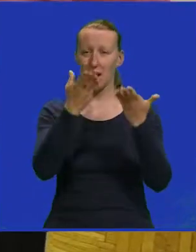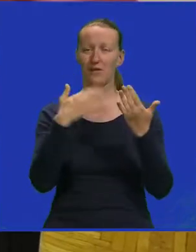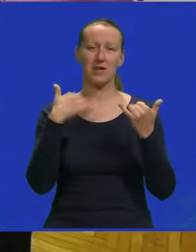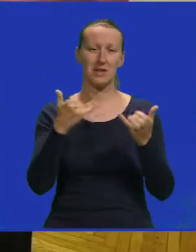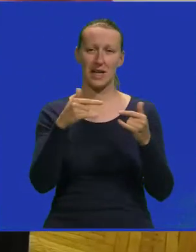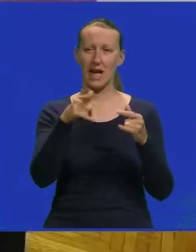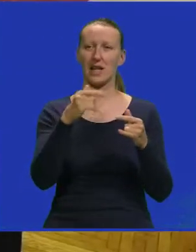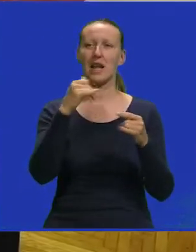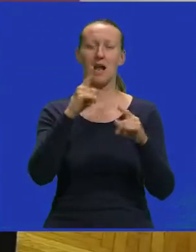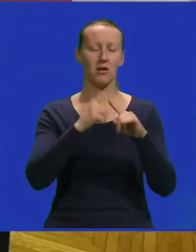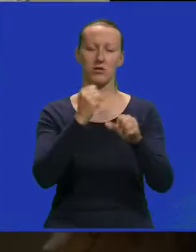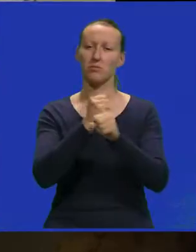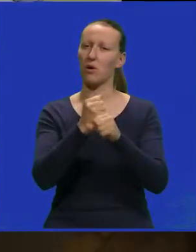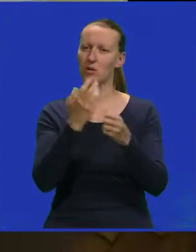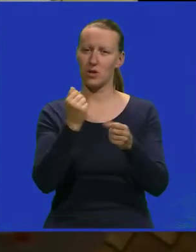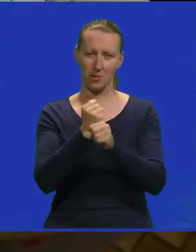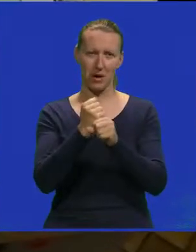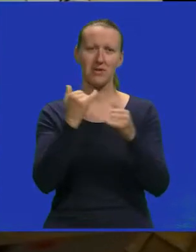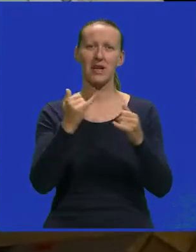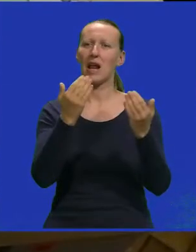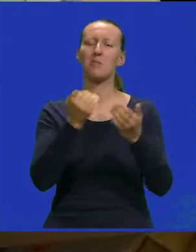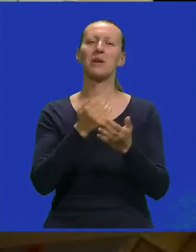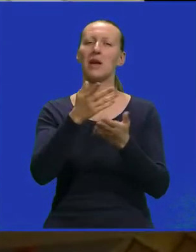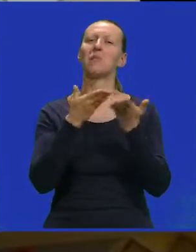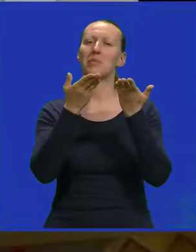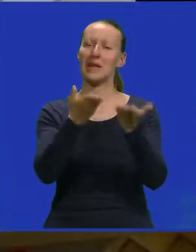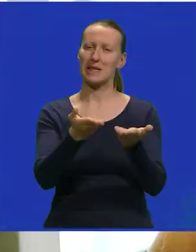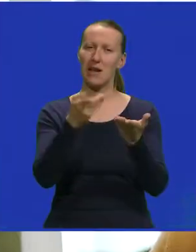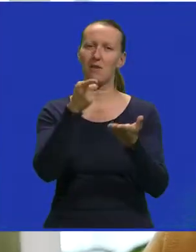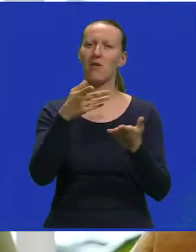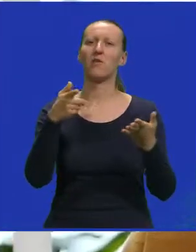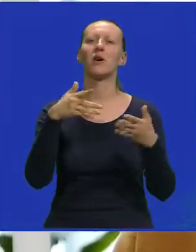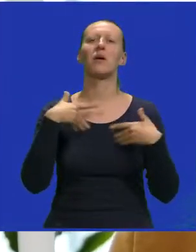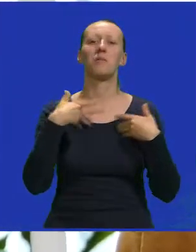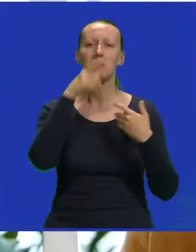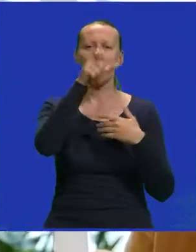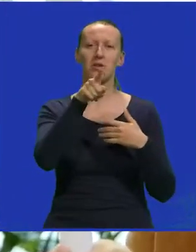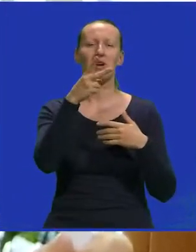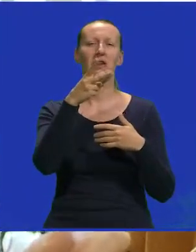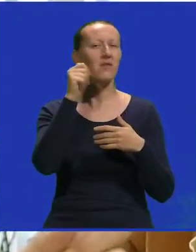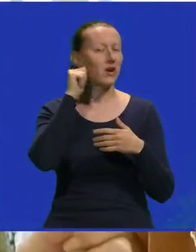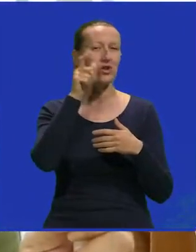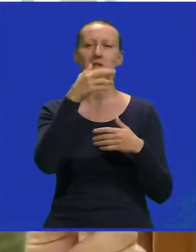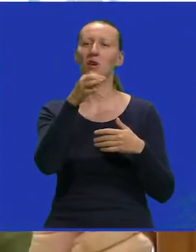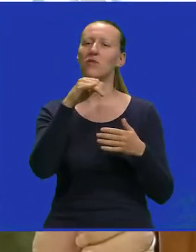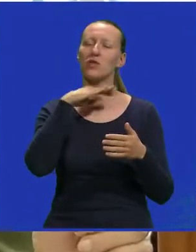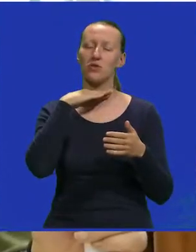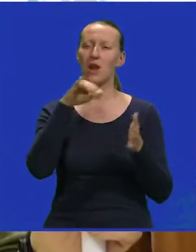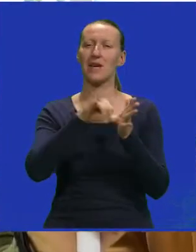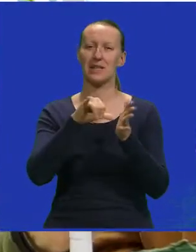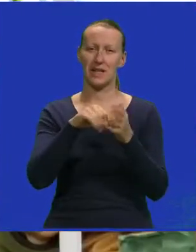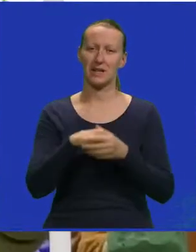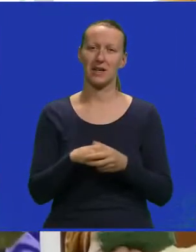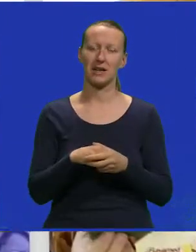sada na konkretnem delu. Da nam se najprije predstavi ovi mladić sa ove dvi šinjorine iz osnovne škole